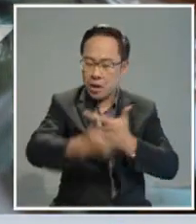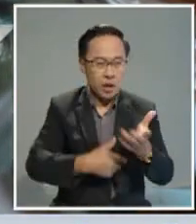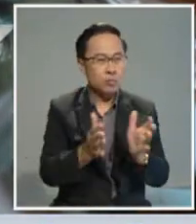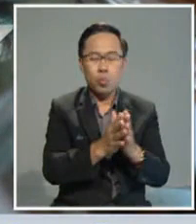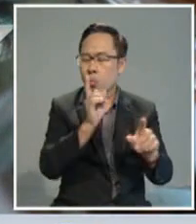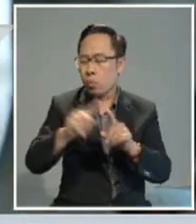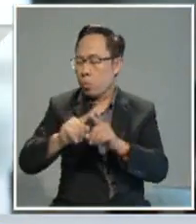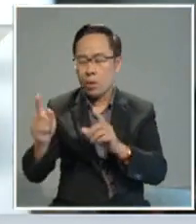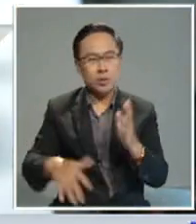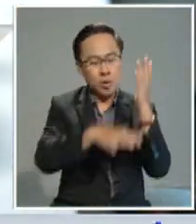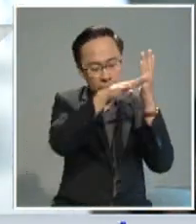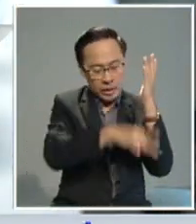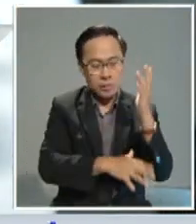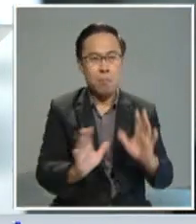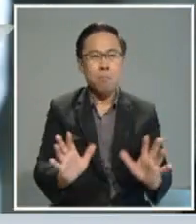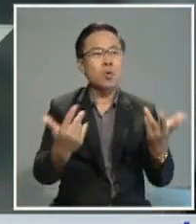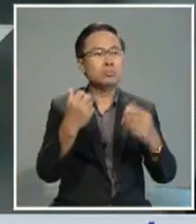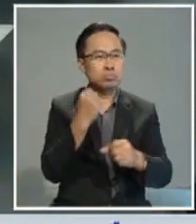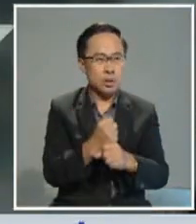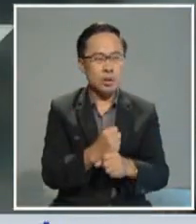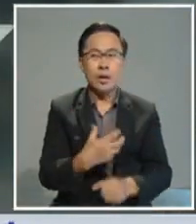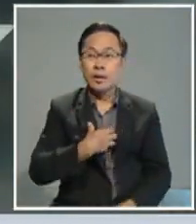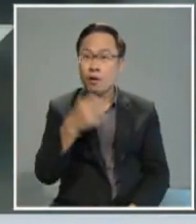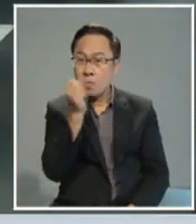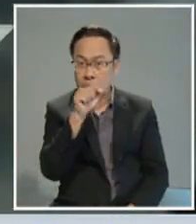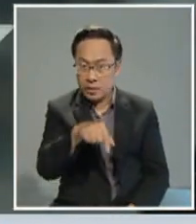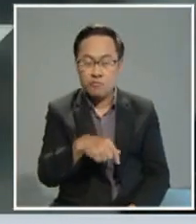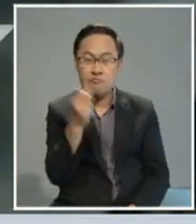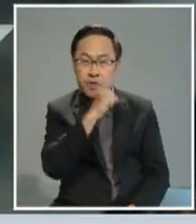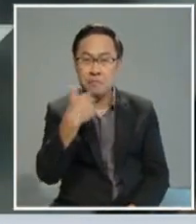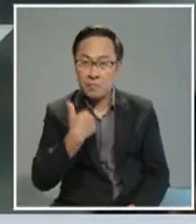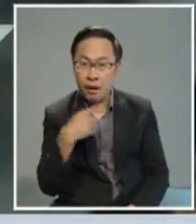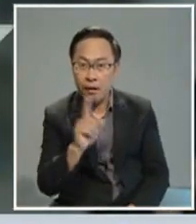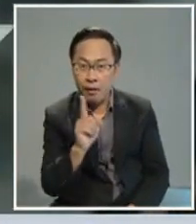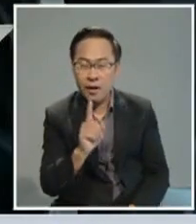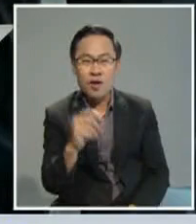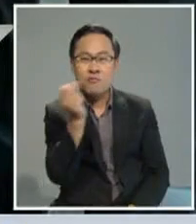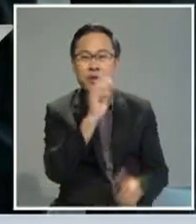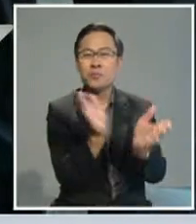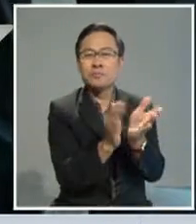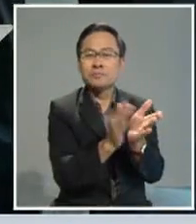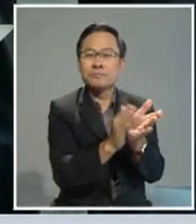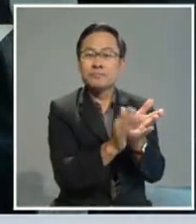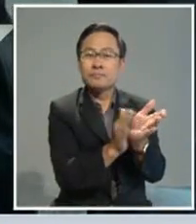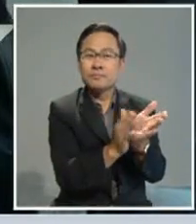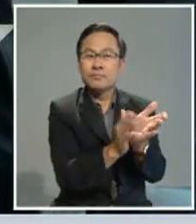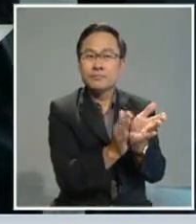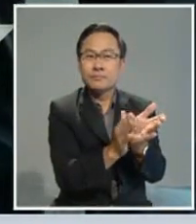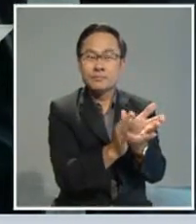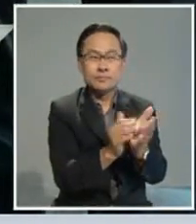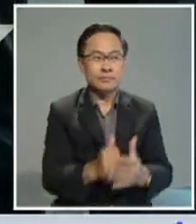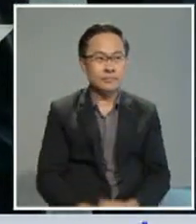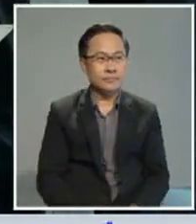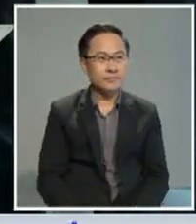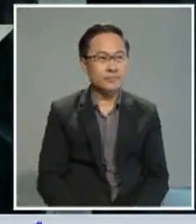ปลูกเห็ด ก็มีเพลงประจำอยู่เพลงหนึ่งอยากฟังไหมคะ จริง เหรออยากฟังไหมคะอยากฟังประเมินครับประเมิน ตก